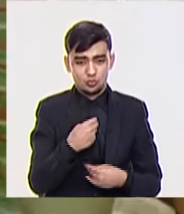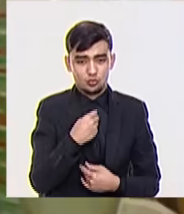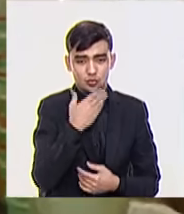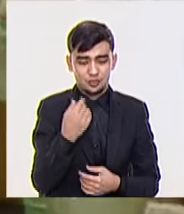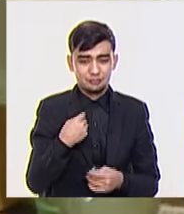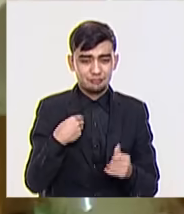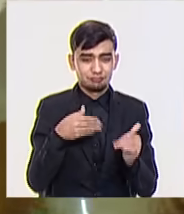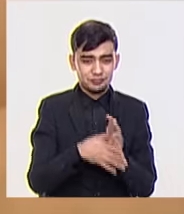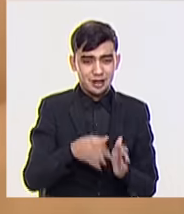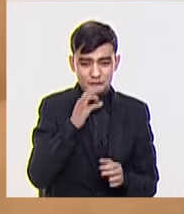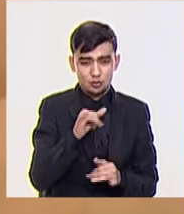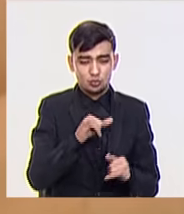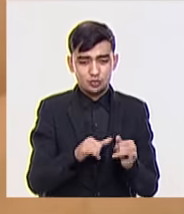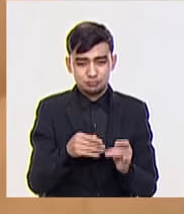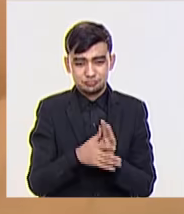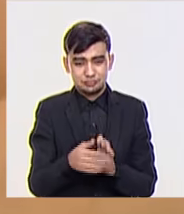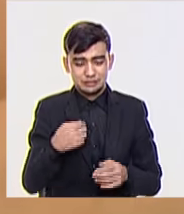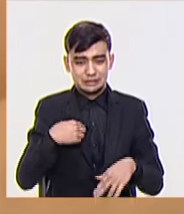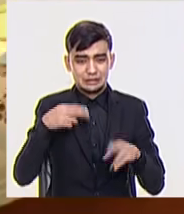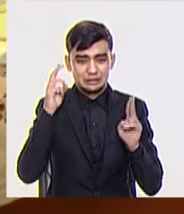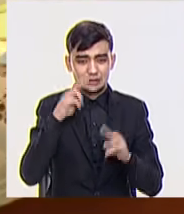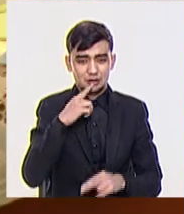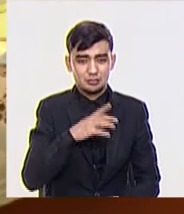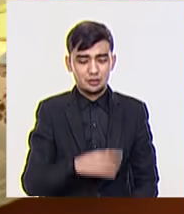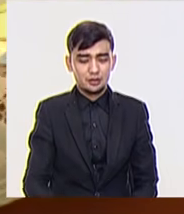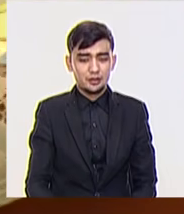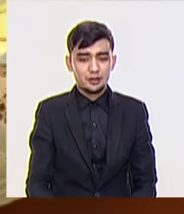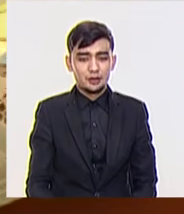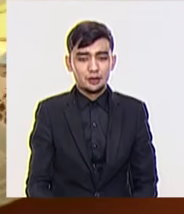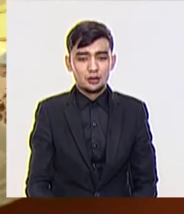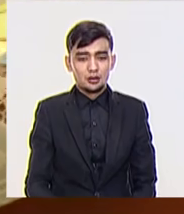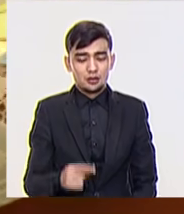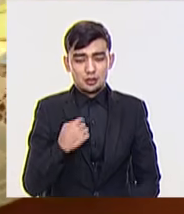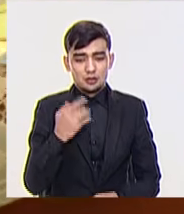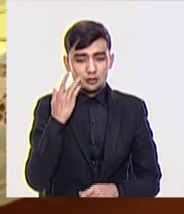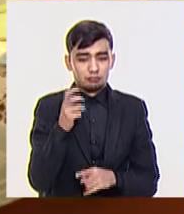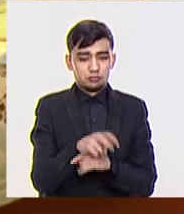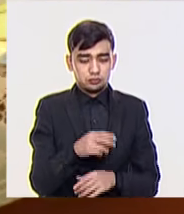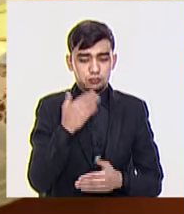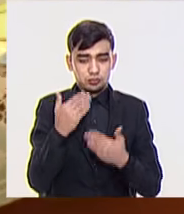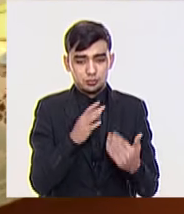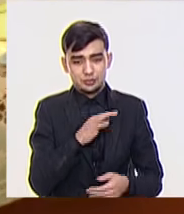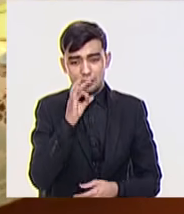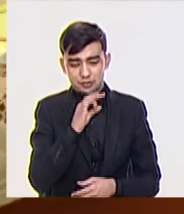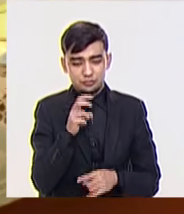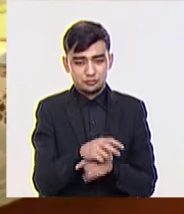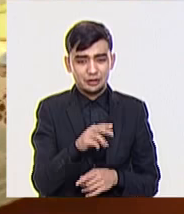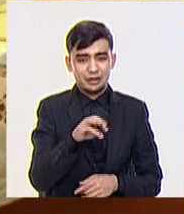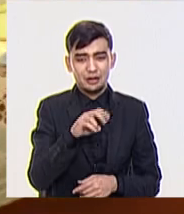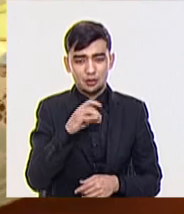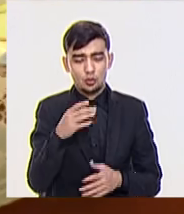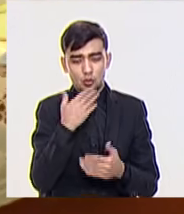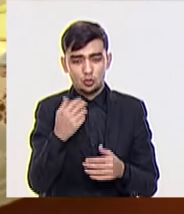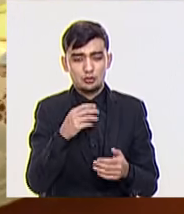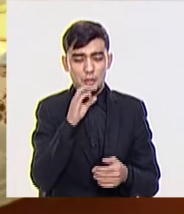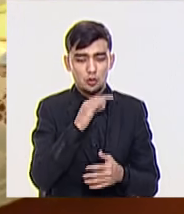оған жұмсалған ақша қайда кетіп жатқанын білмейміз дейді. Приходим, спрашиваем. Күн сайын емханаға дәрі іздеп барамыз. Тендер өткен жоқ, сол себепті